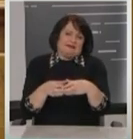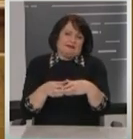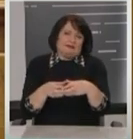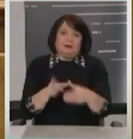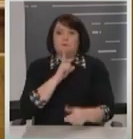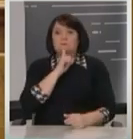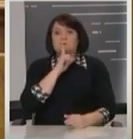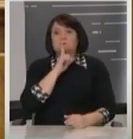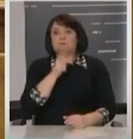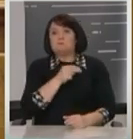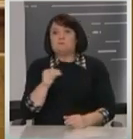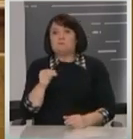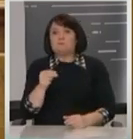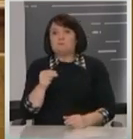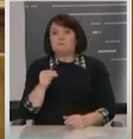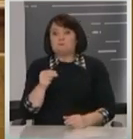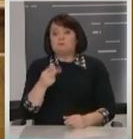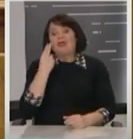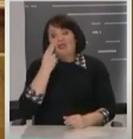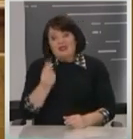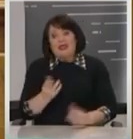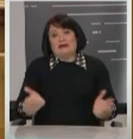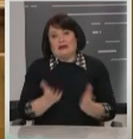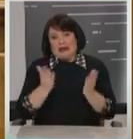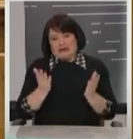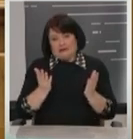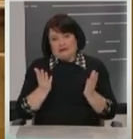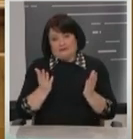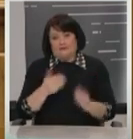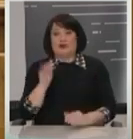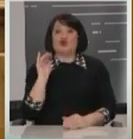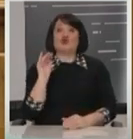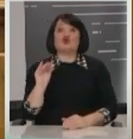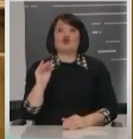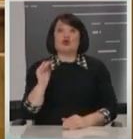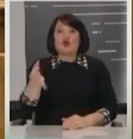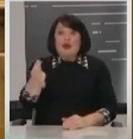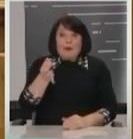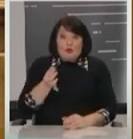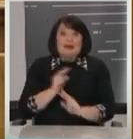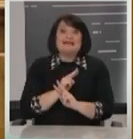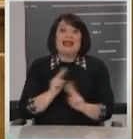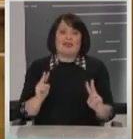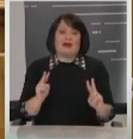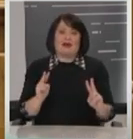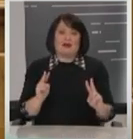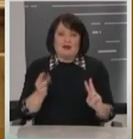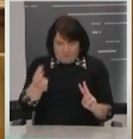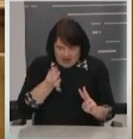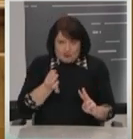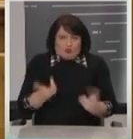σιωπή σας πάνω σε αυτό το θέμα είναι αποκαλυπτική. Και σας ζητώ, κύριε Μητσοτάκη, να πάρετε θέση. Πάρτε